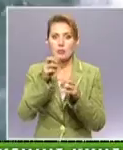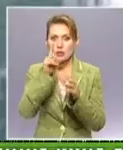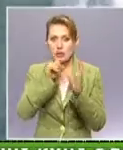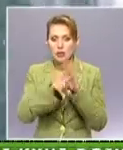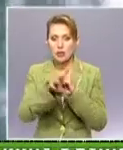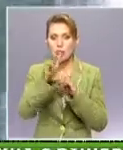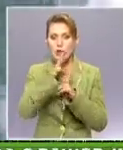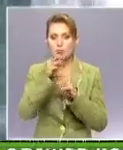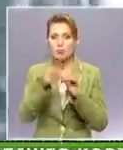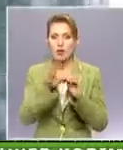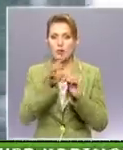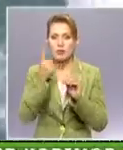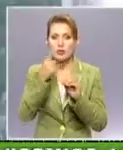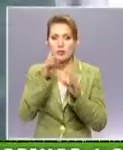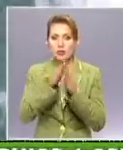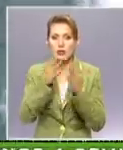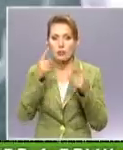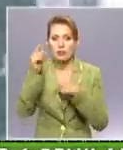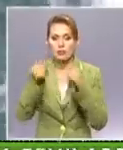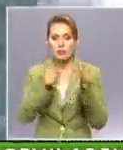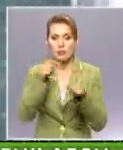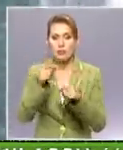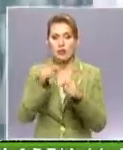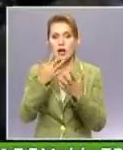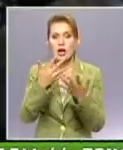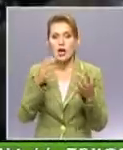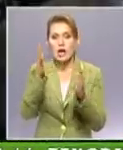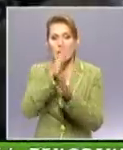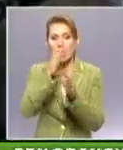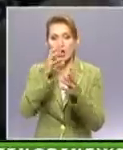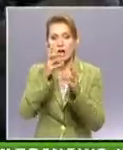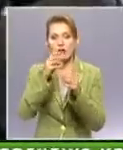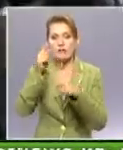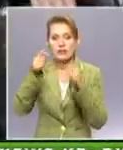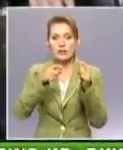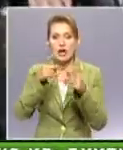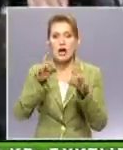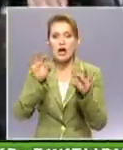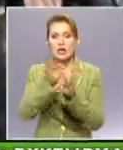бастап шаһар тұрғындары бірінші кітап фестивалі, дәстүрлі эко-этно фестивалі мен